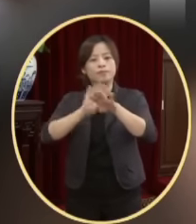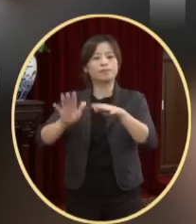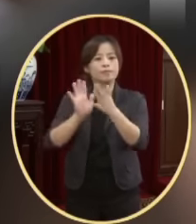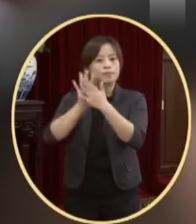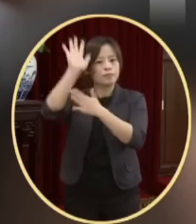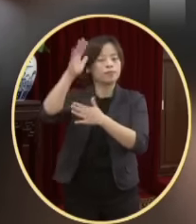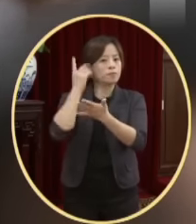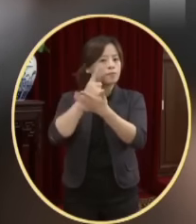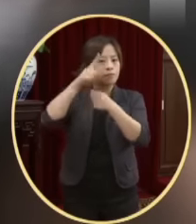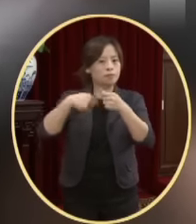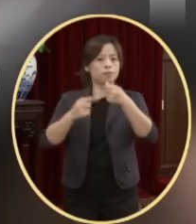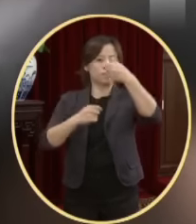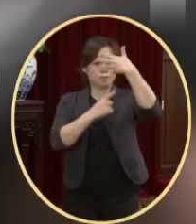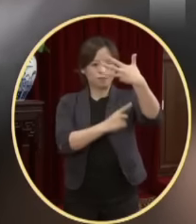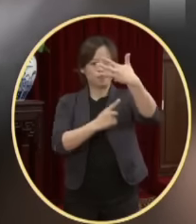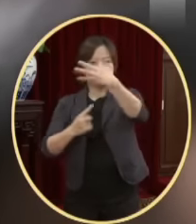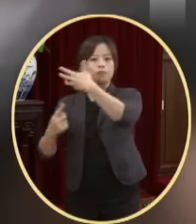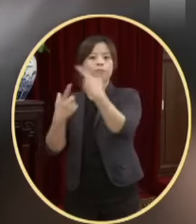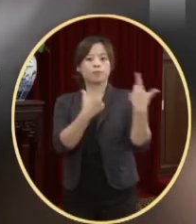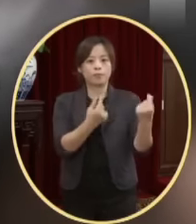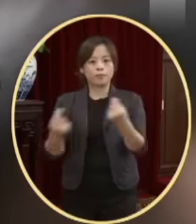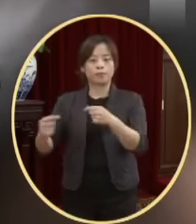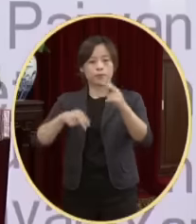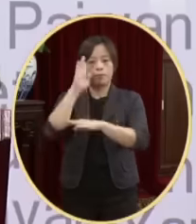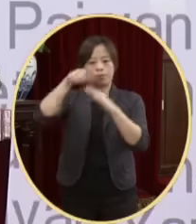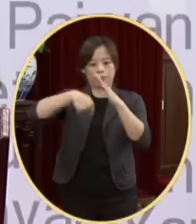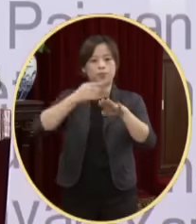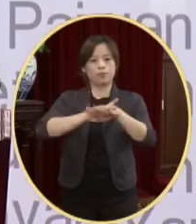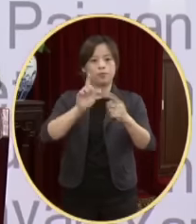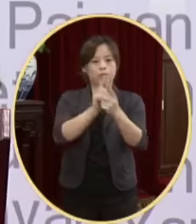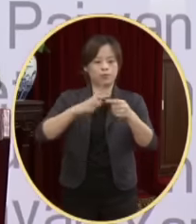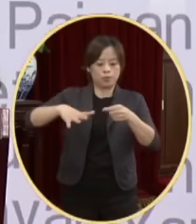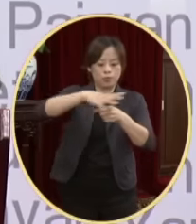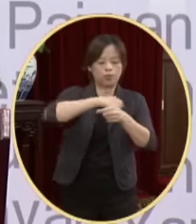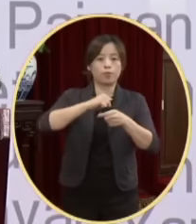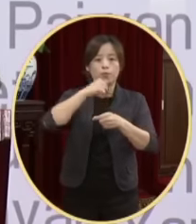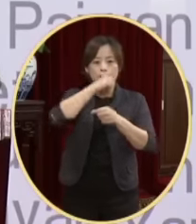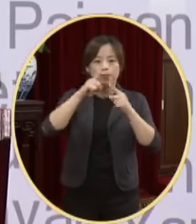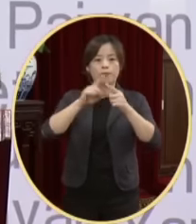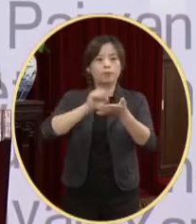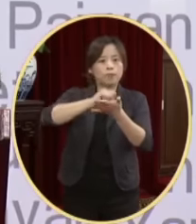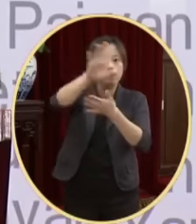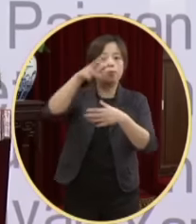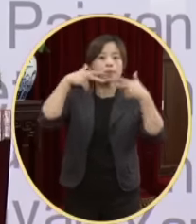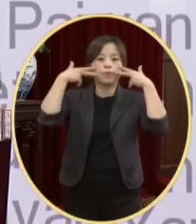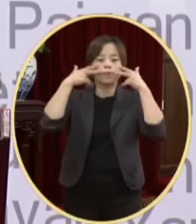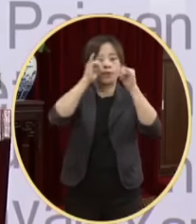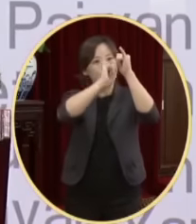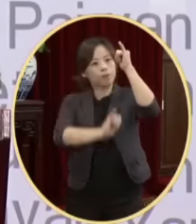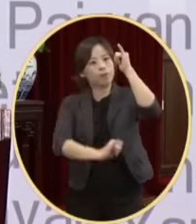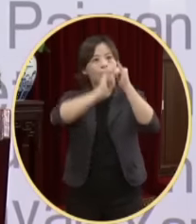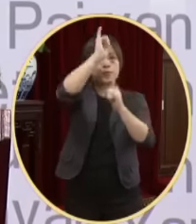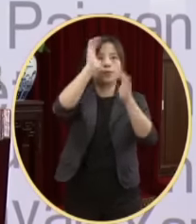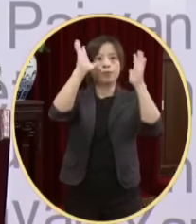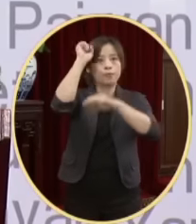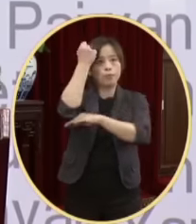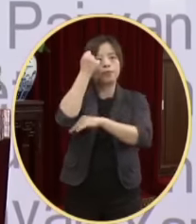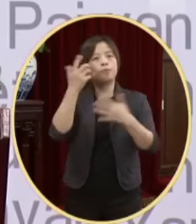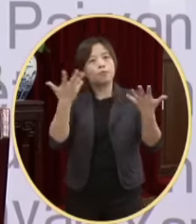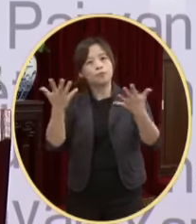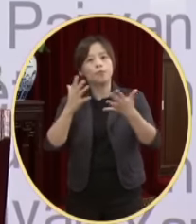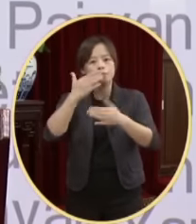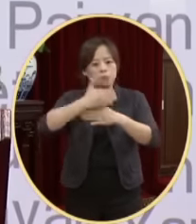后每一年的8月1日，行政院都会向全国人民报告原住民族历史正义及转型正义